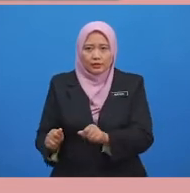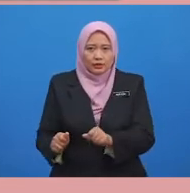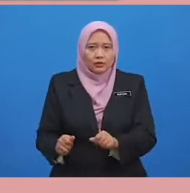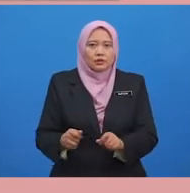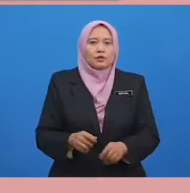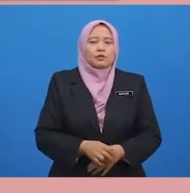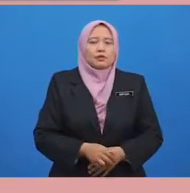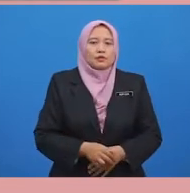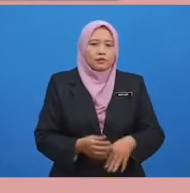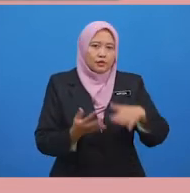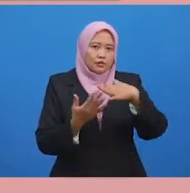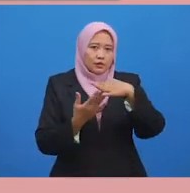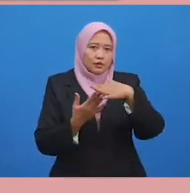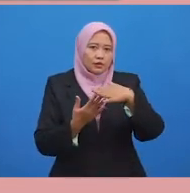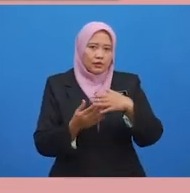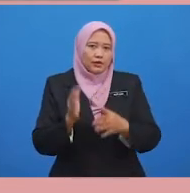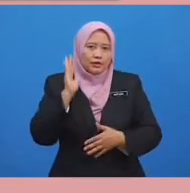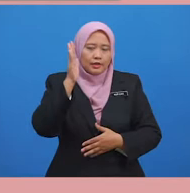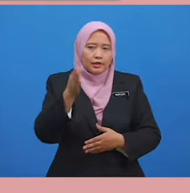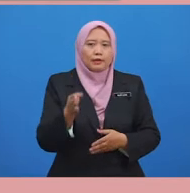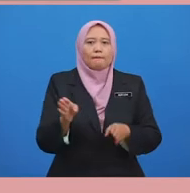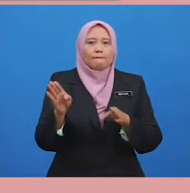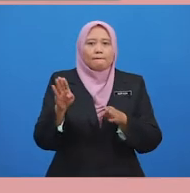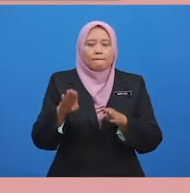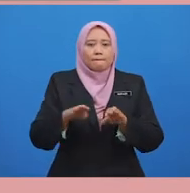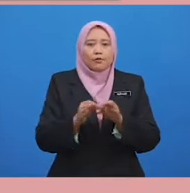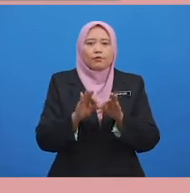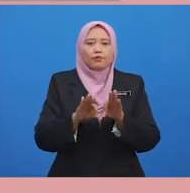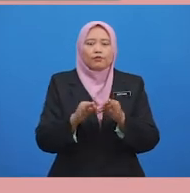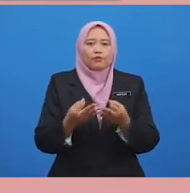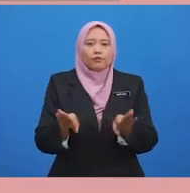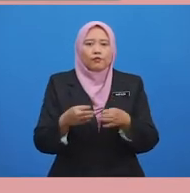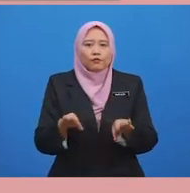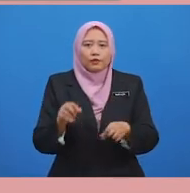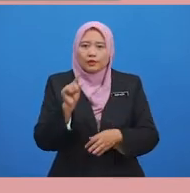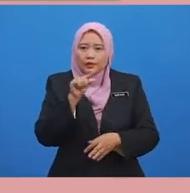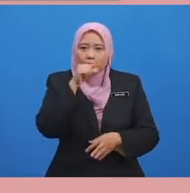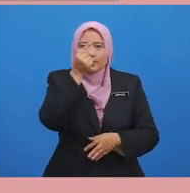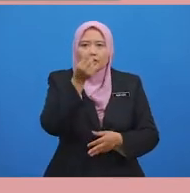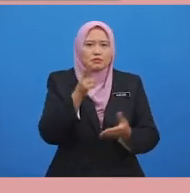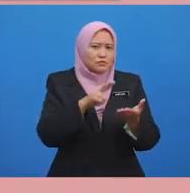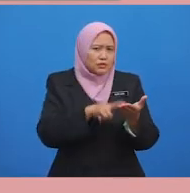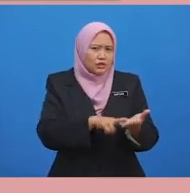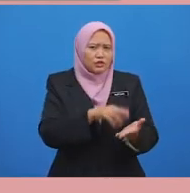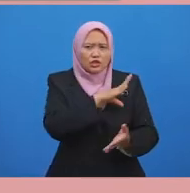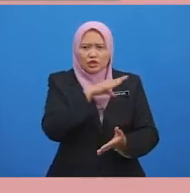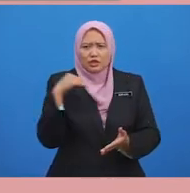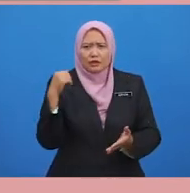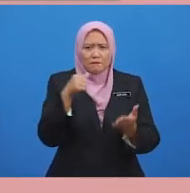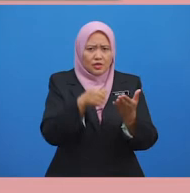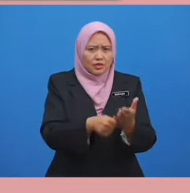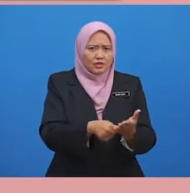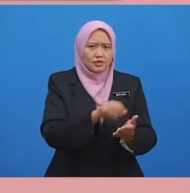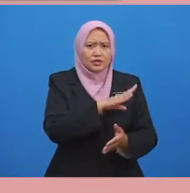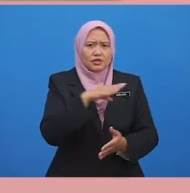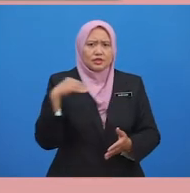akan membebaskan gas beracun dan berasid yang menyebabkan pembakaran udara